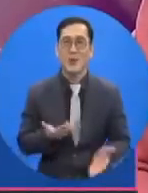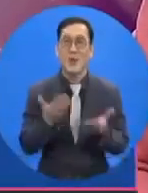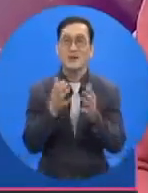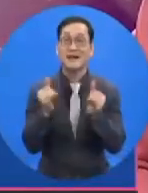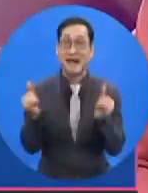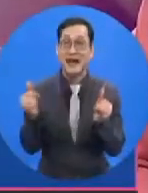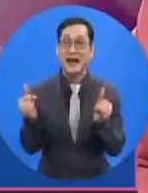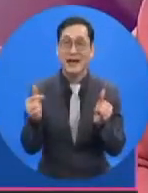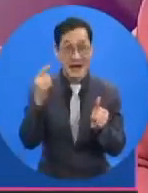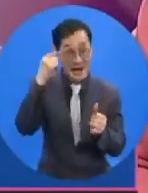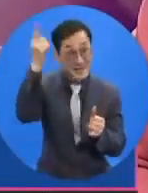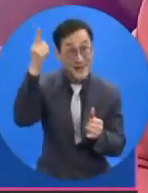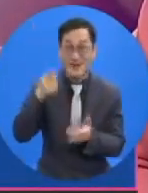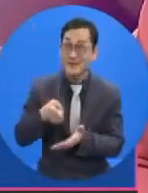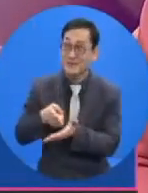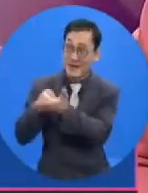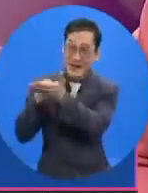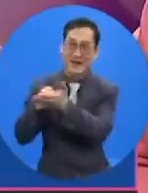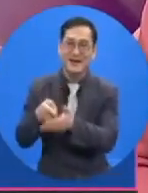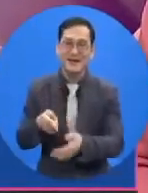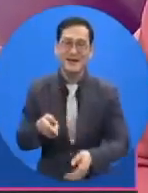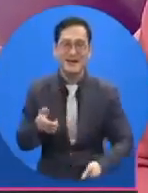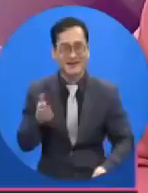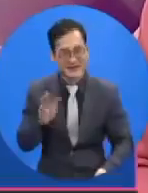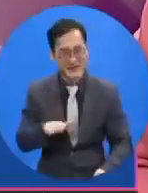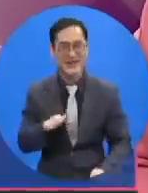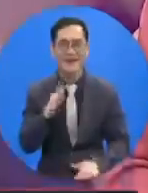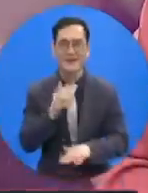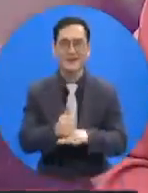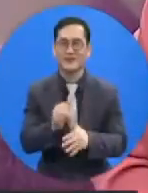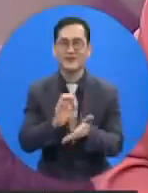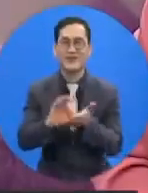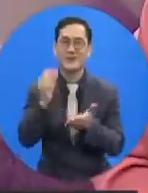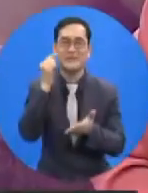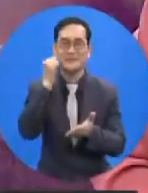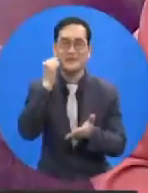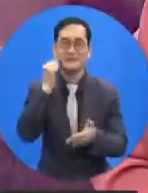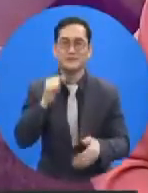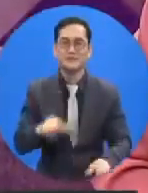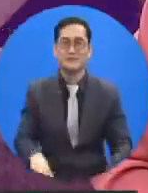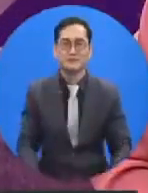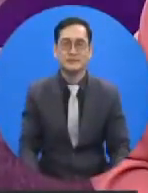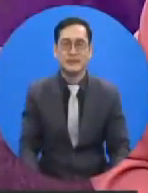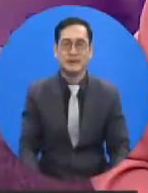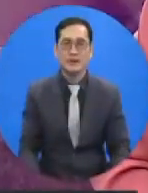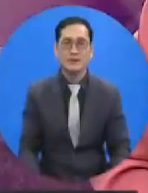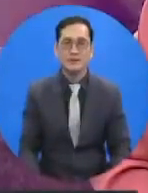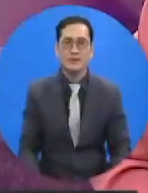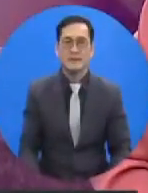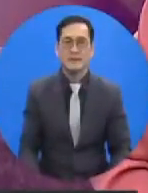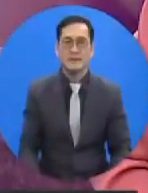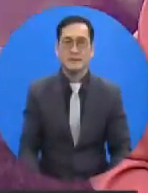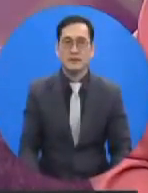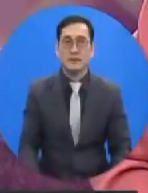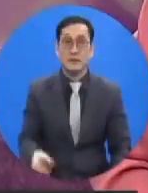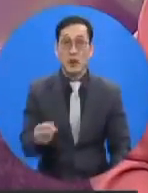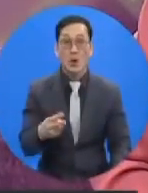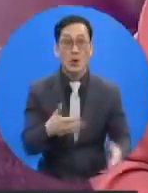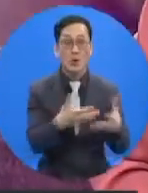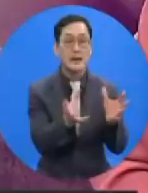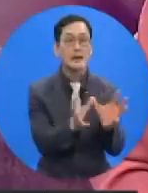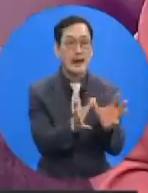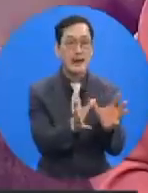아니었느냐 라는 얘기 결국 못 쓰게 됐다라는 말씀을 드리고 이상한 일이 있어요. 분명히 우리 당을 나갔어요.